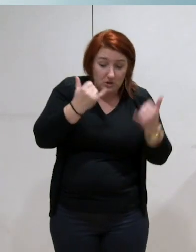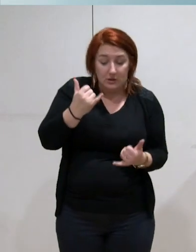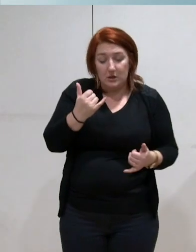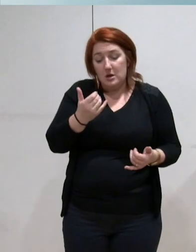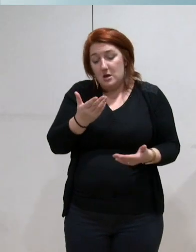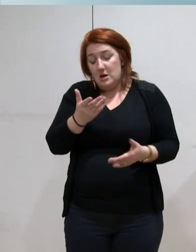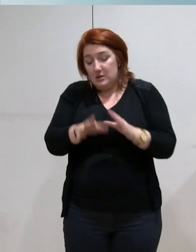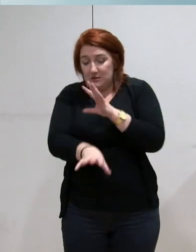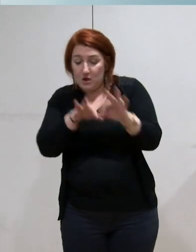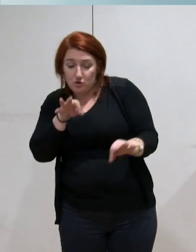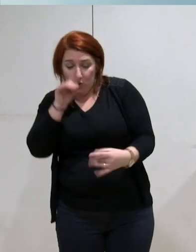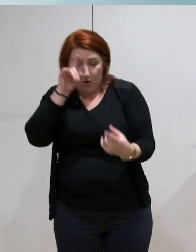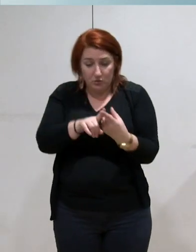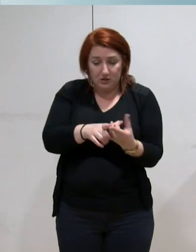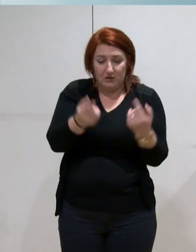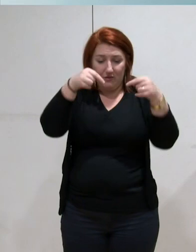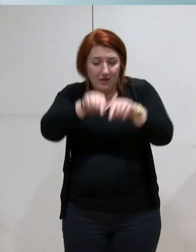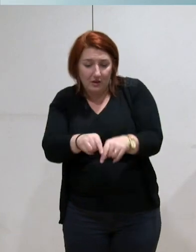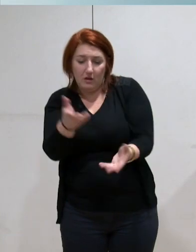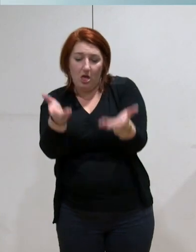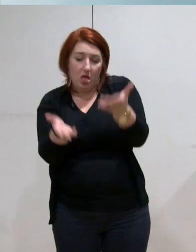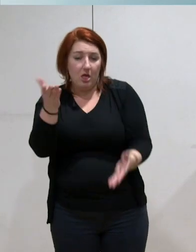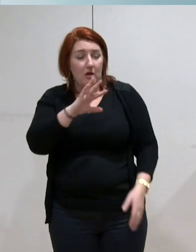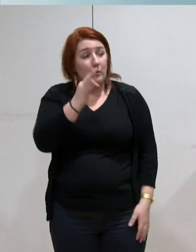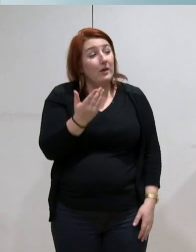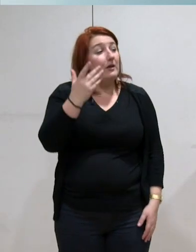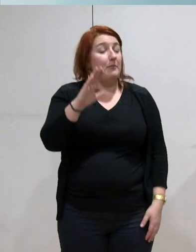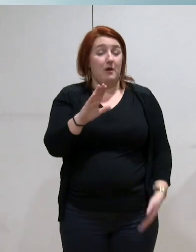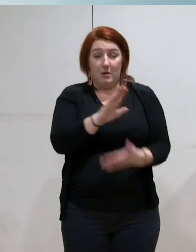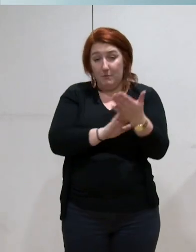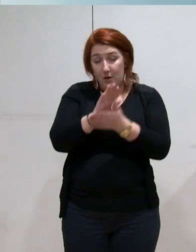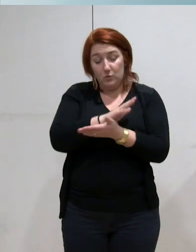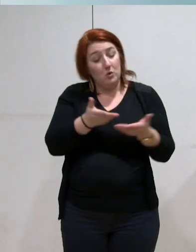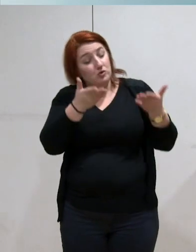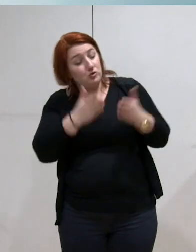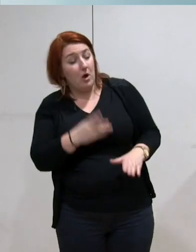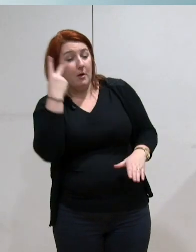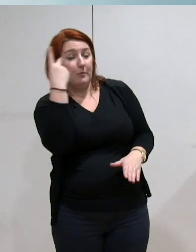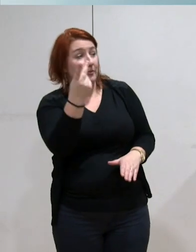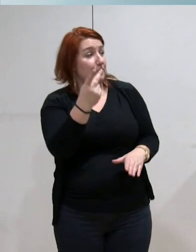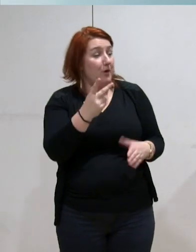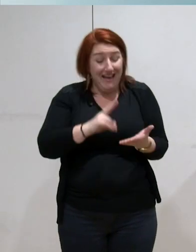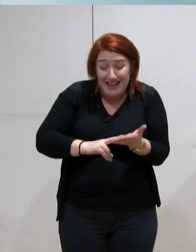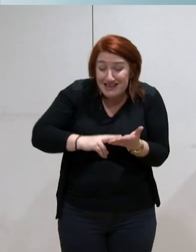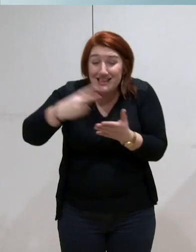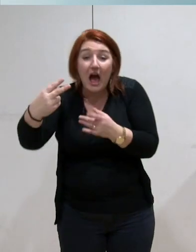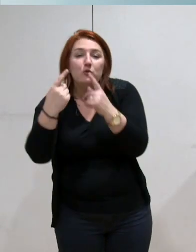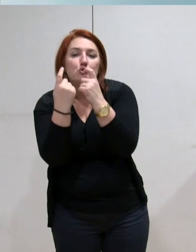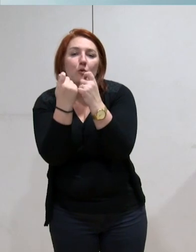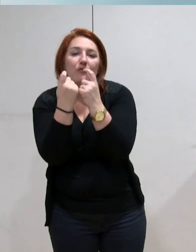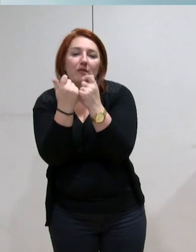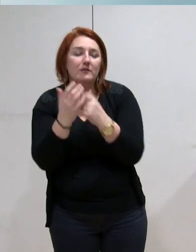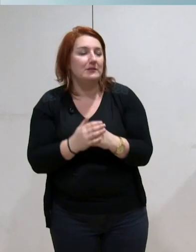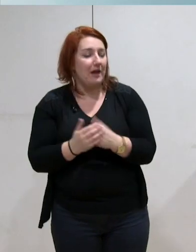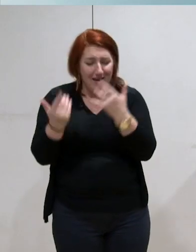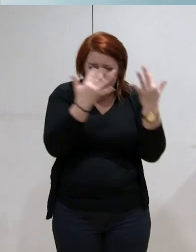l'équité mais écoutez-moi bien lorsqu'on les traduit financièrement ces choix-là si vous faites le calcul comme